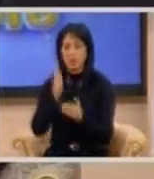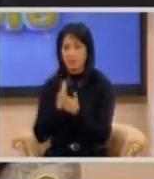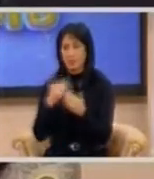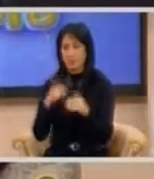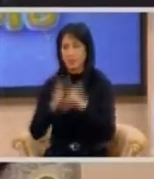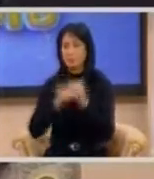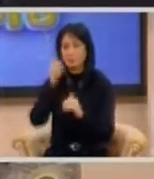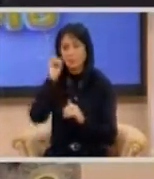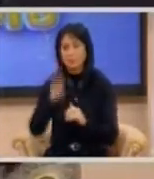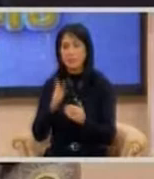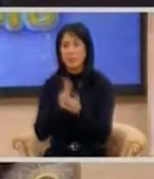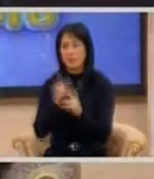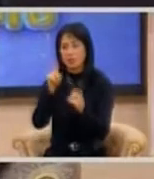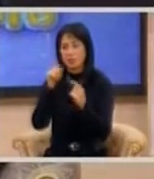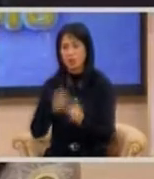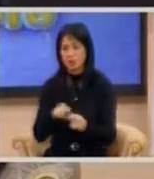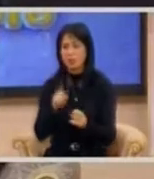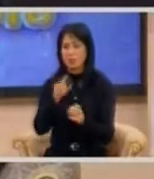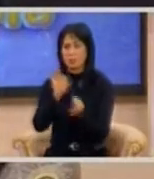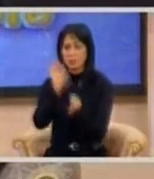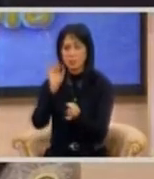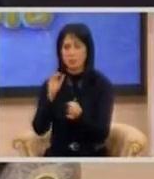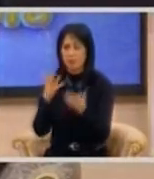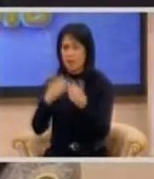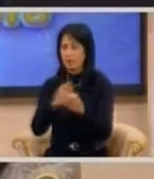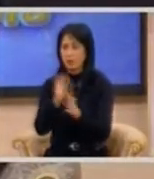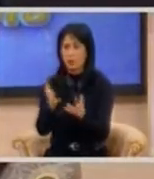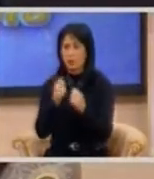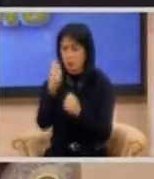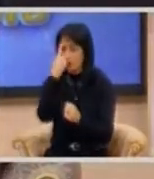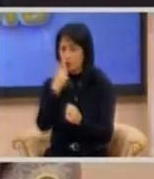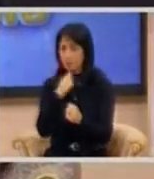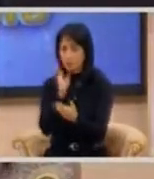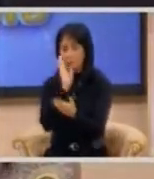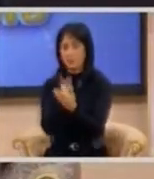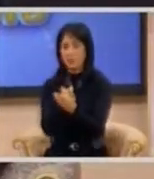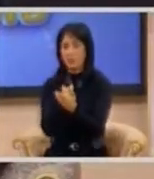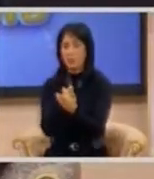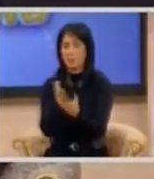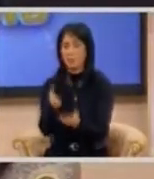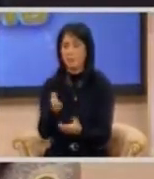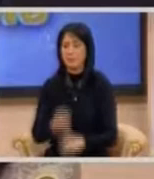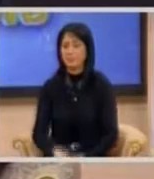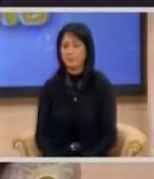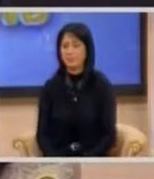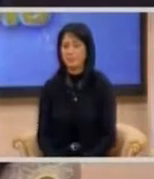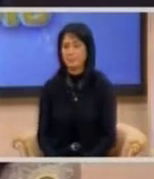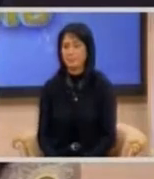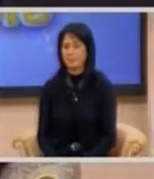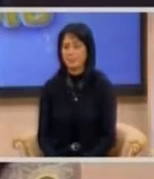რომელსაც აქვს შესაძლებელი აქტიულობა, ტექნიკა და უკვე იღებს ამ შეტყობინებას პირდაპირ, ესე რომ ვთქვათ აი